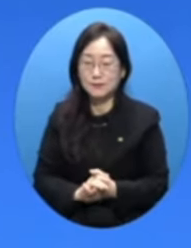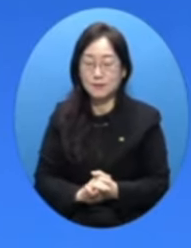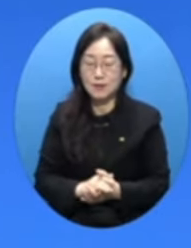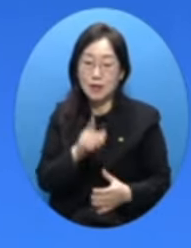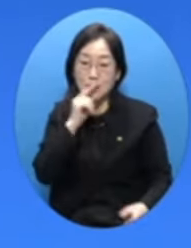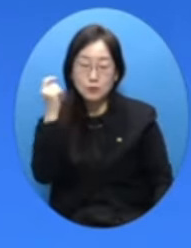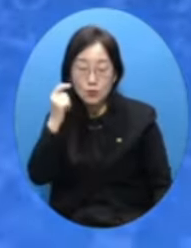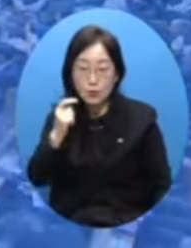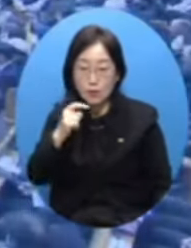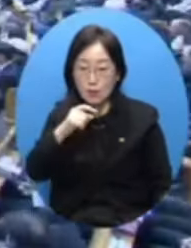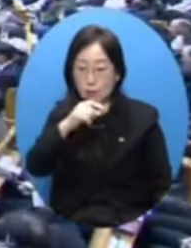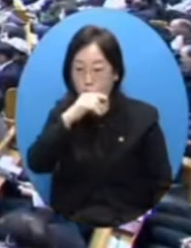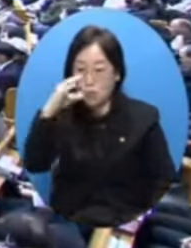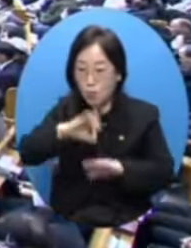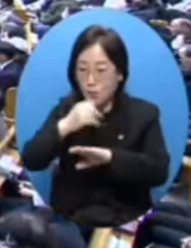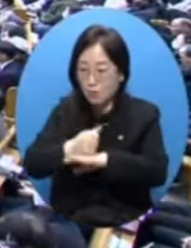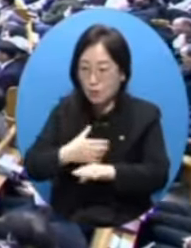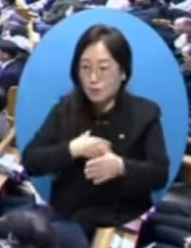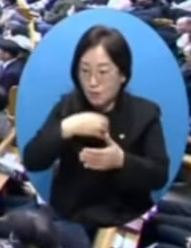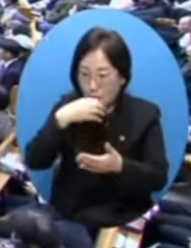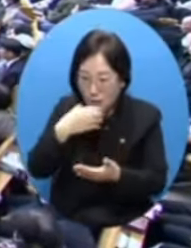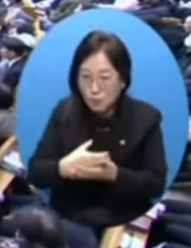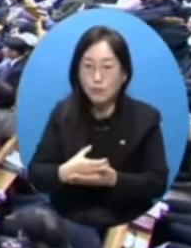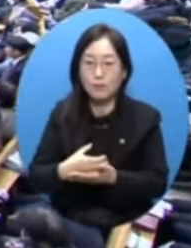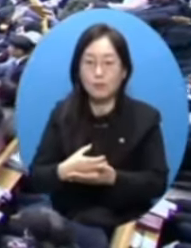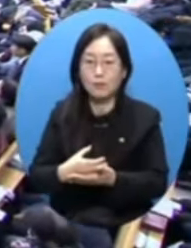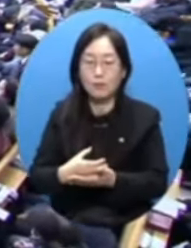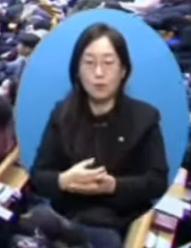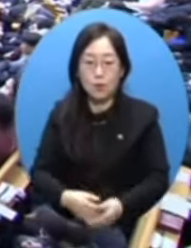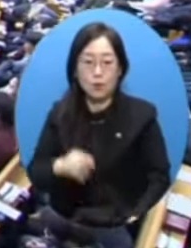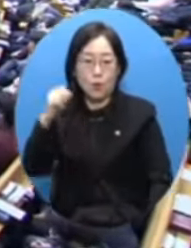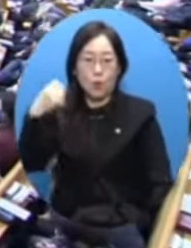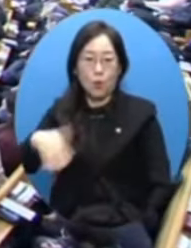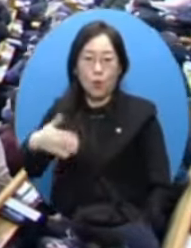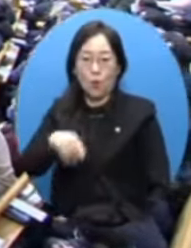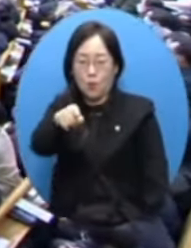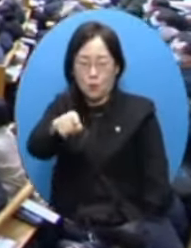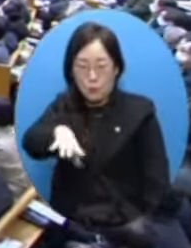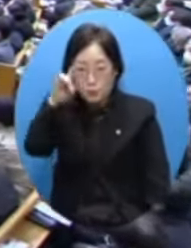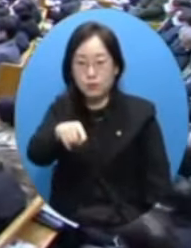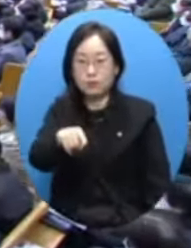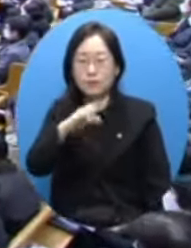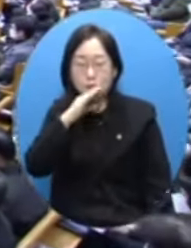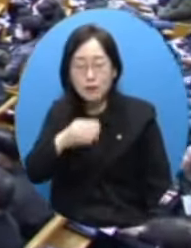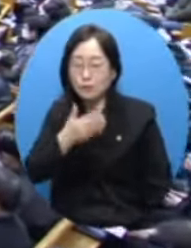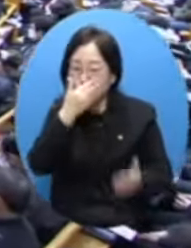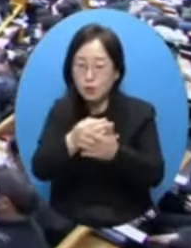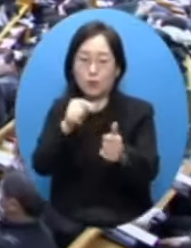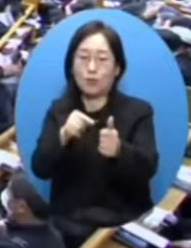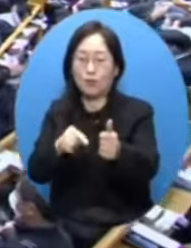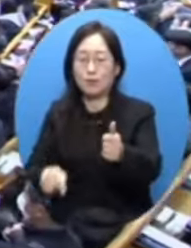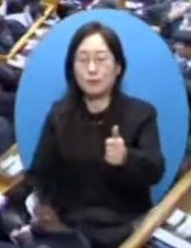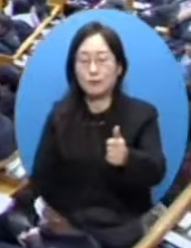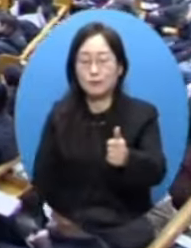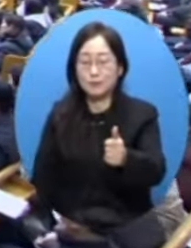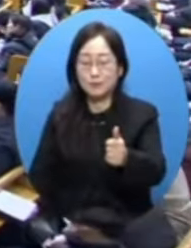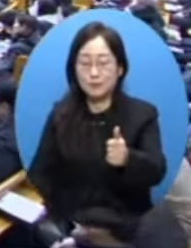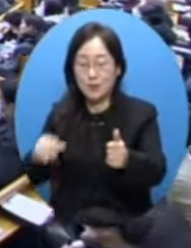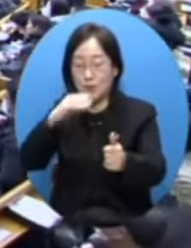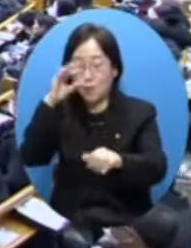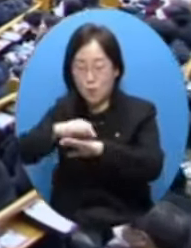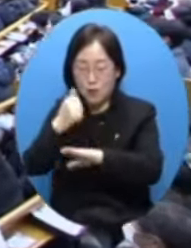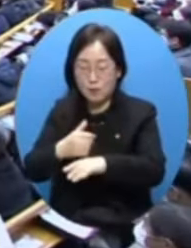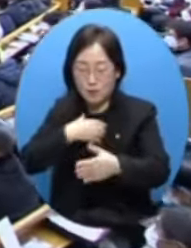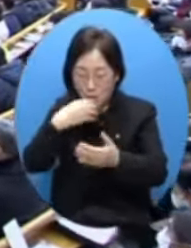듣고 감동했습니다. 너 같은 사람을 내가 어떻게 얻을 수가 있느냐? 이 바로왕이 그 말 듣자마자 그냥